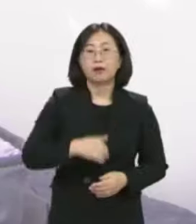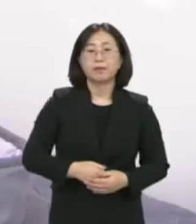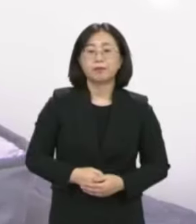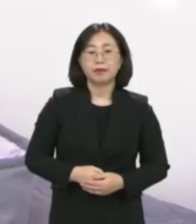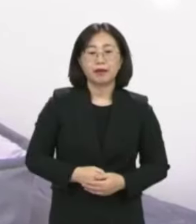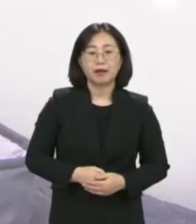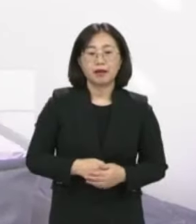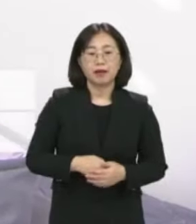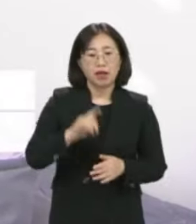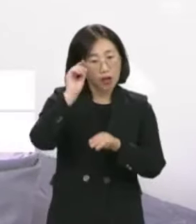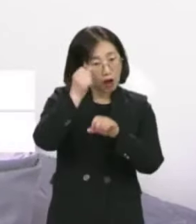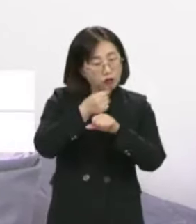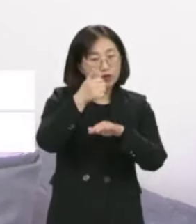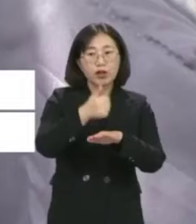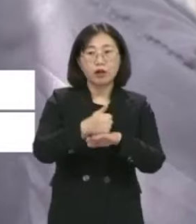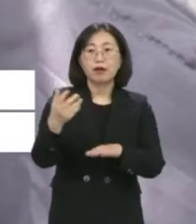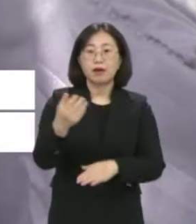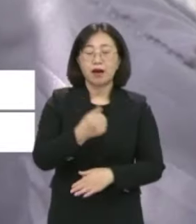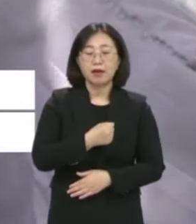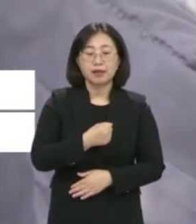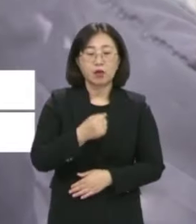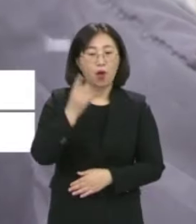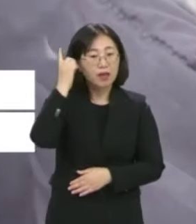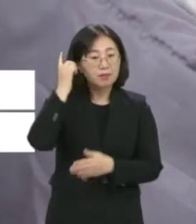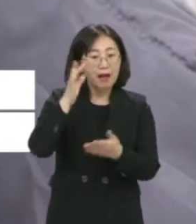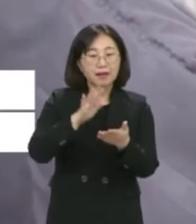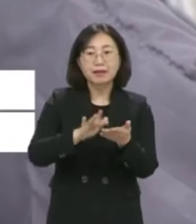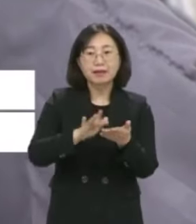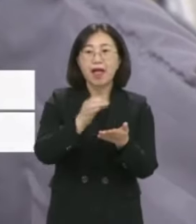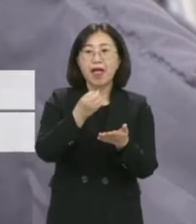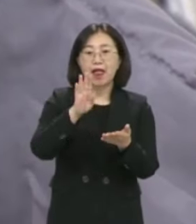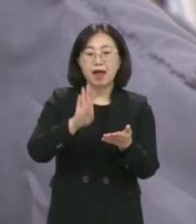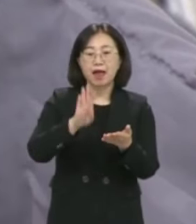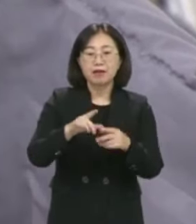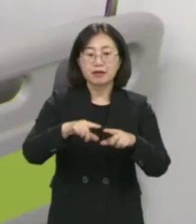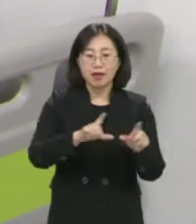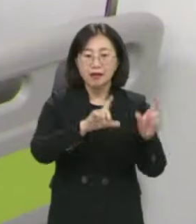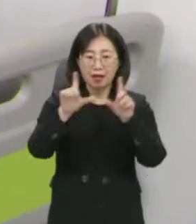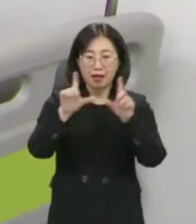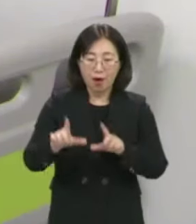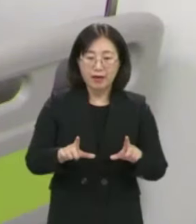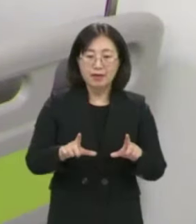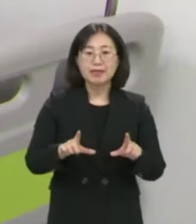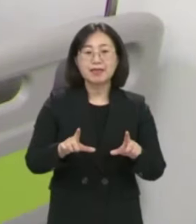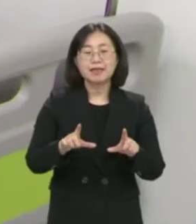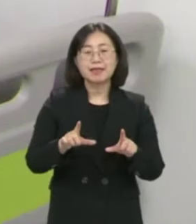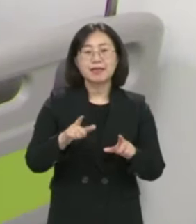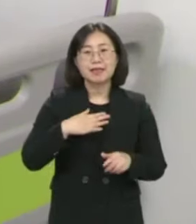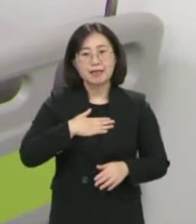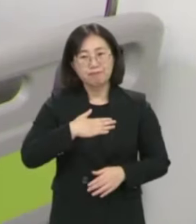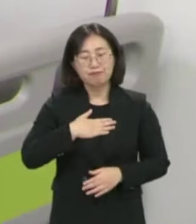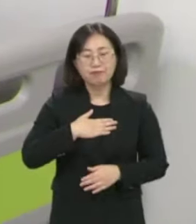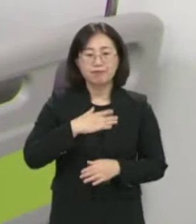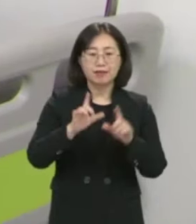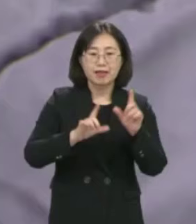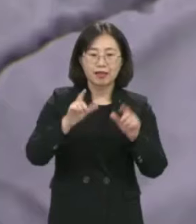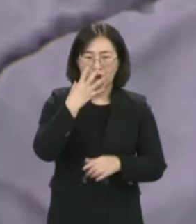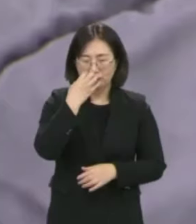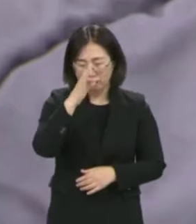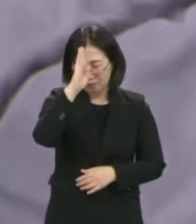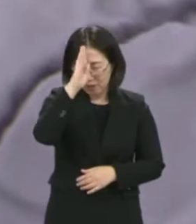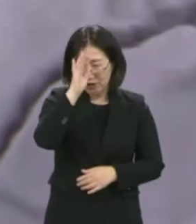연구진은 이번 연구 결과를 바탕으로 스마트폰 앱으로 일상생활에서 일반인들이 수월하게 기분 상태나 우울증 여부를 체크할